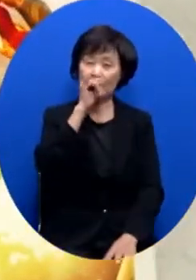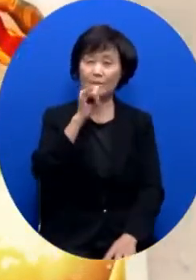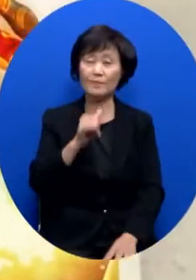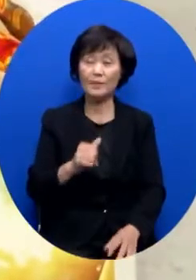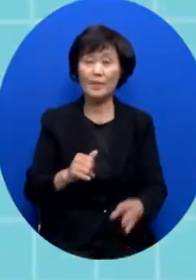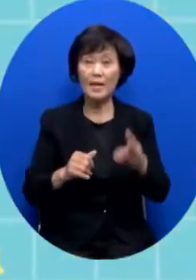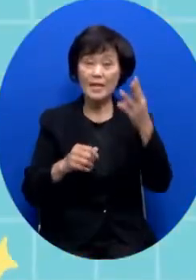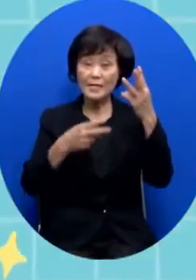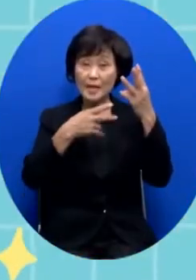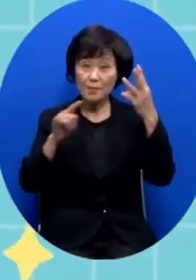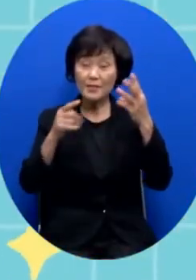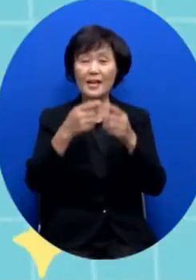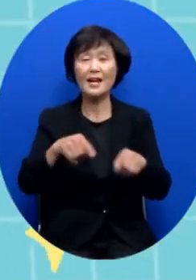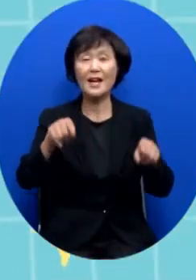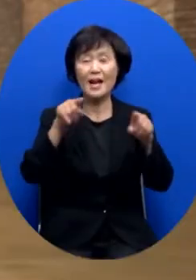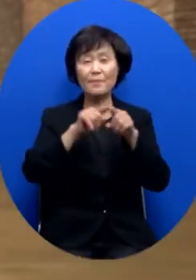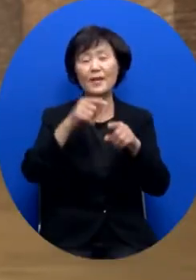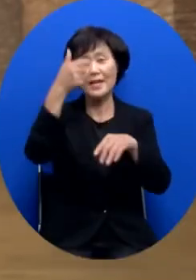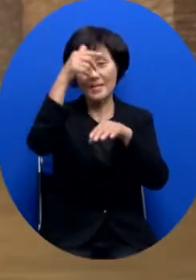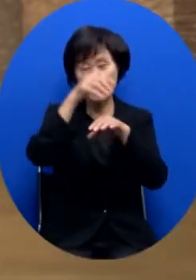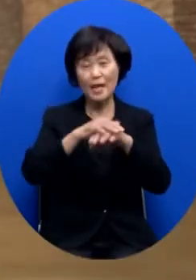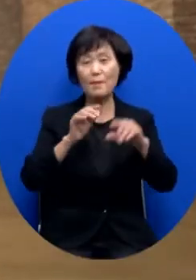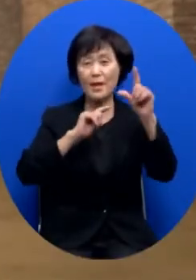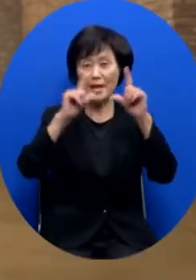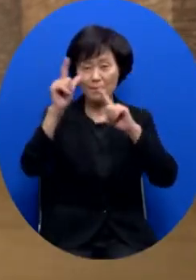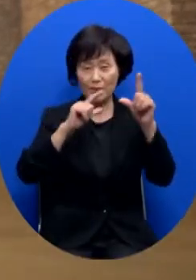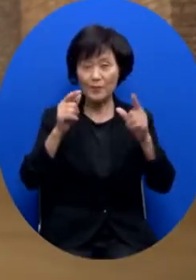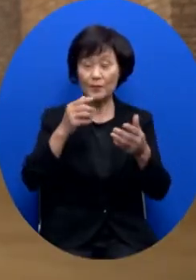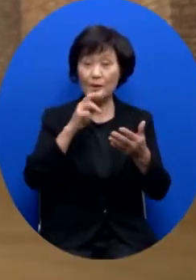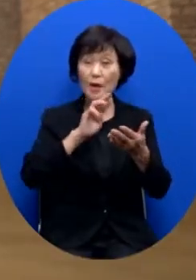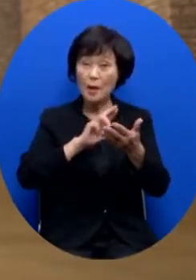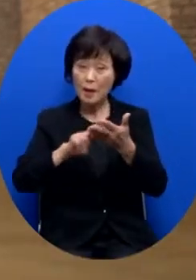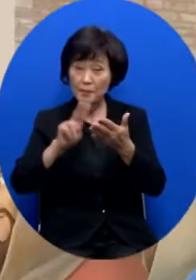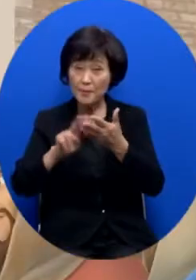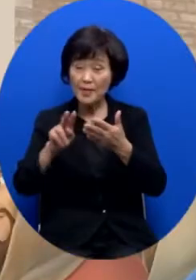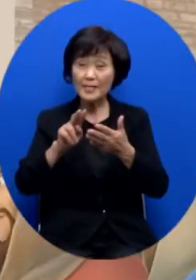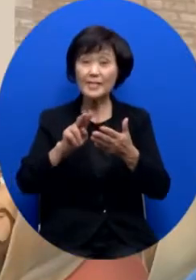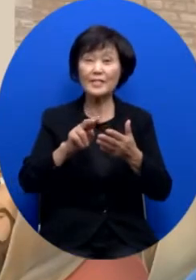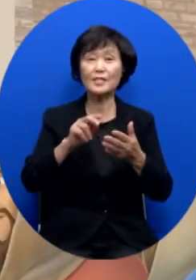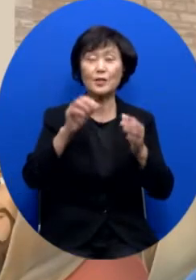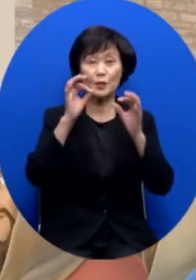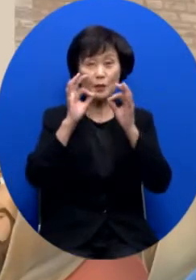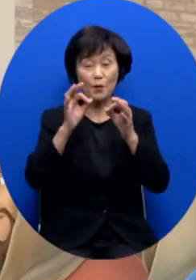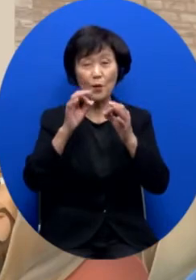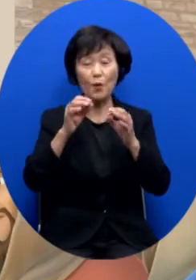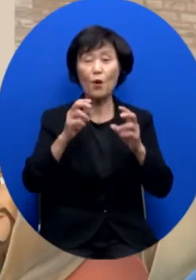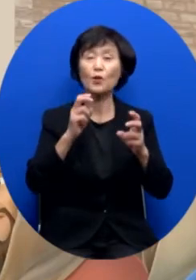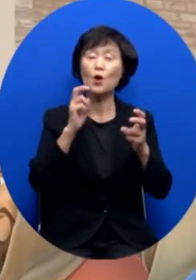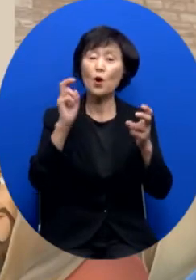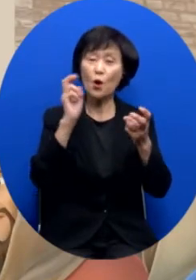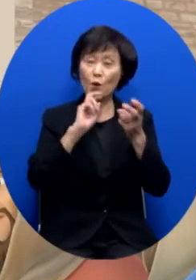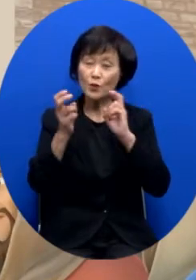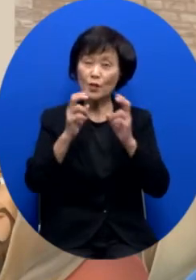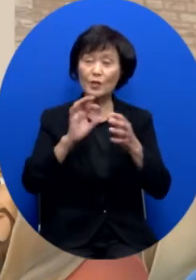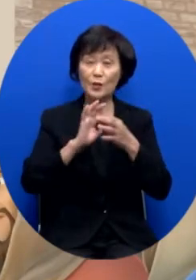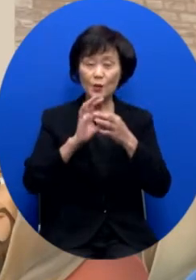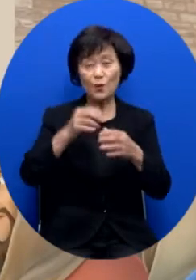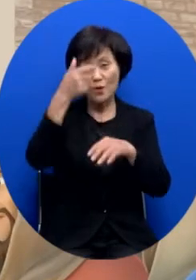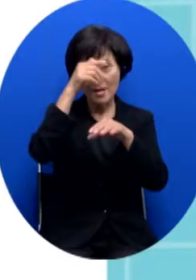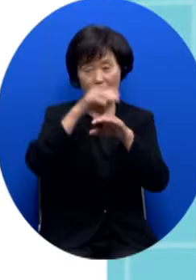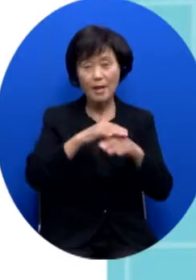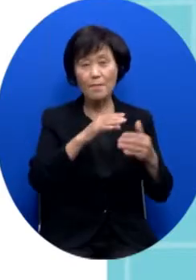3대가 함께하는 슈퍼북 예배입니다. 3D 성경 애니메이션인 슈퍼북, 해당 콘텐츠를 활용한 예배 인도